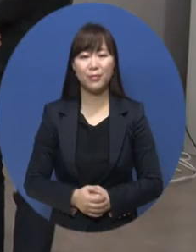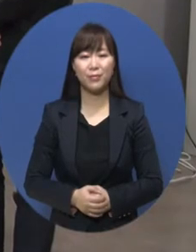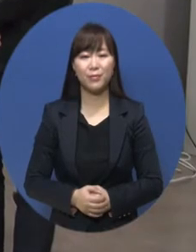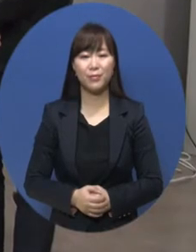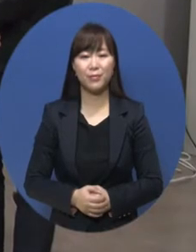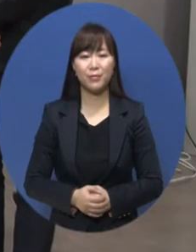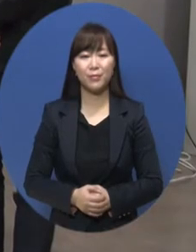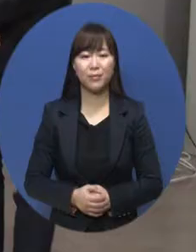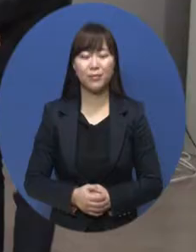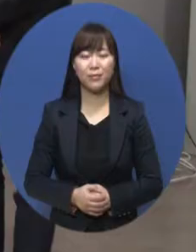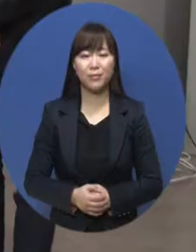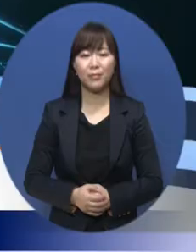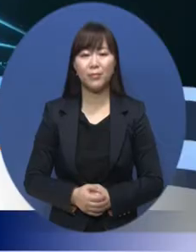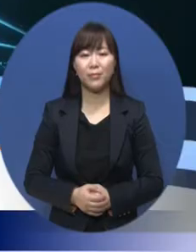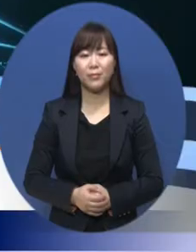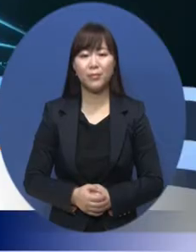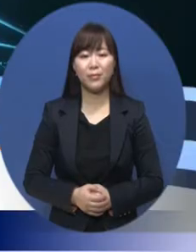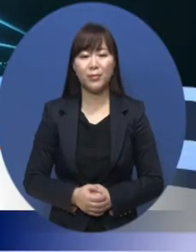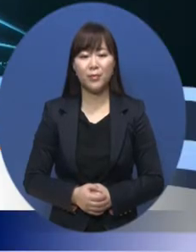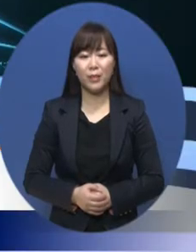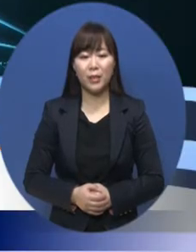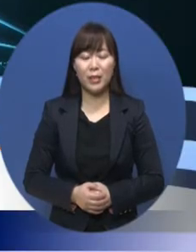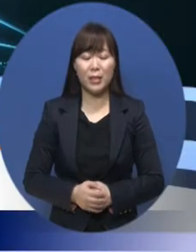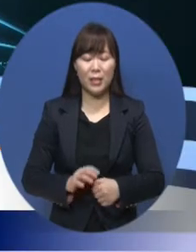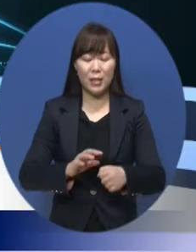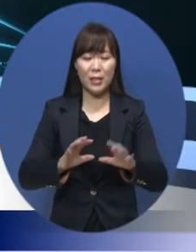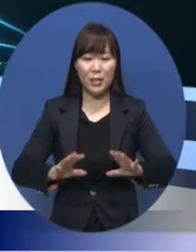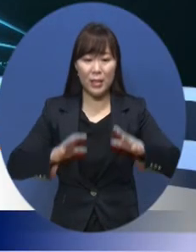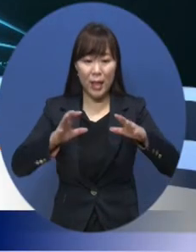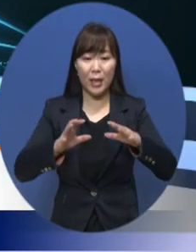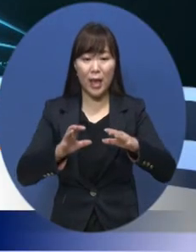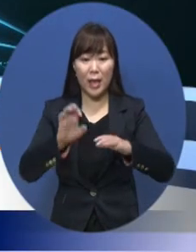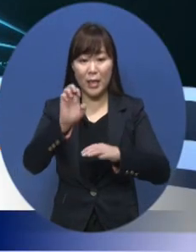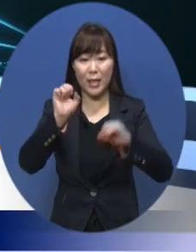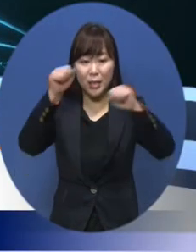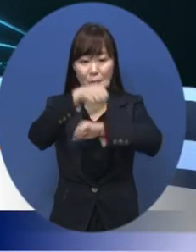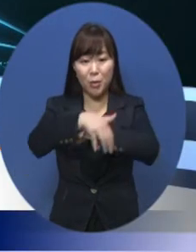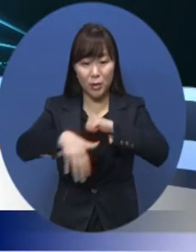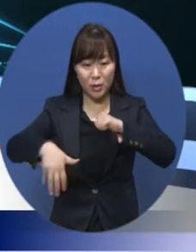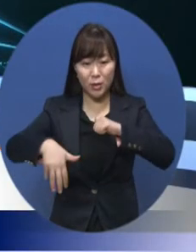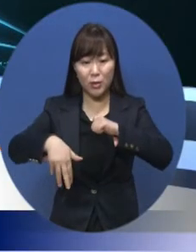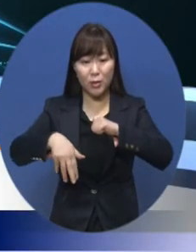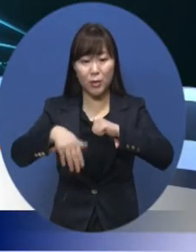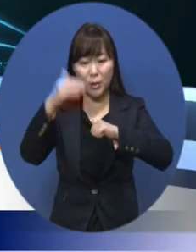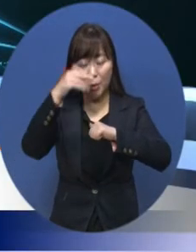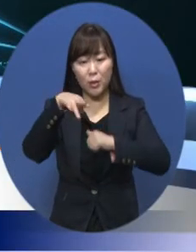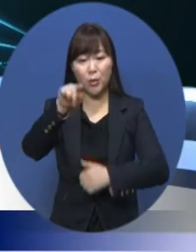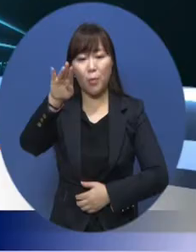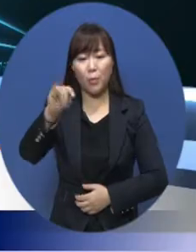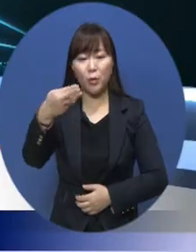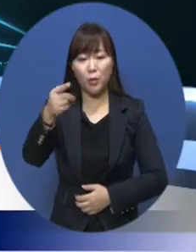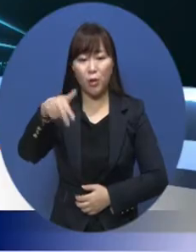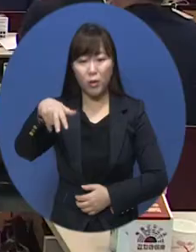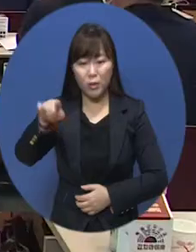경기방송 정은선입니다. 세계 e스포츠 서포터즈 발기인 대회와 총회가 열렸습니다.